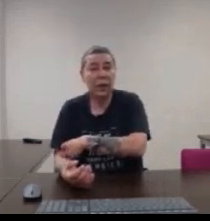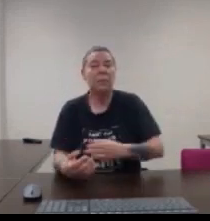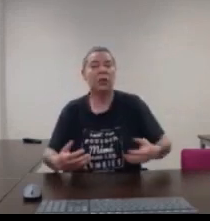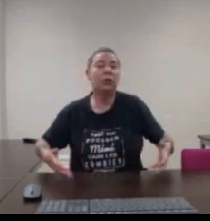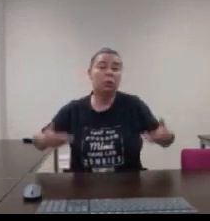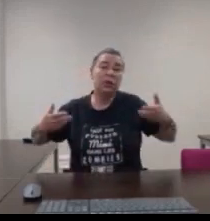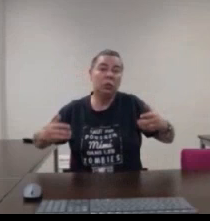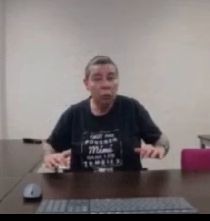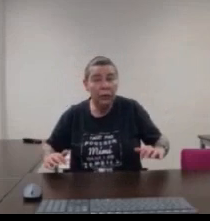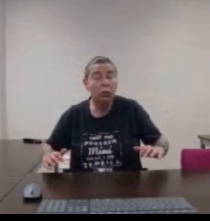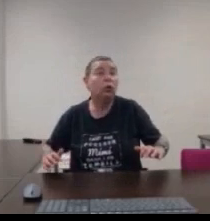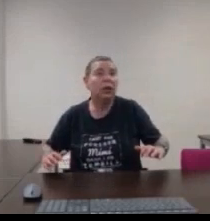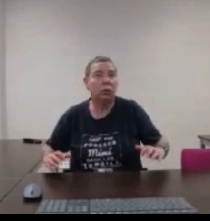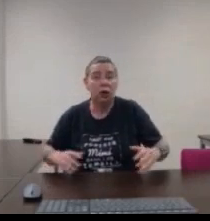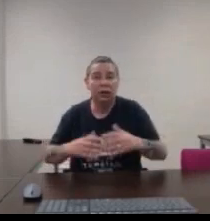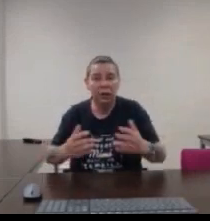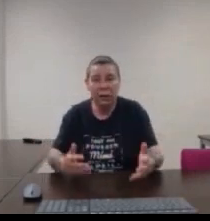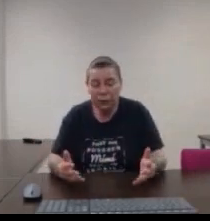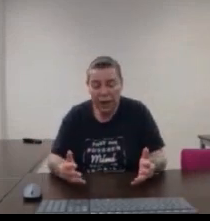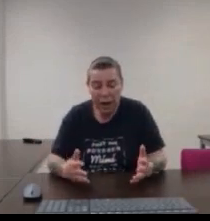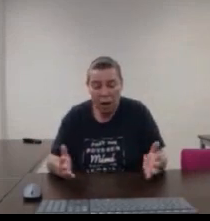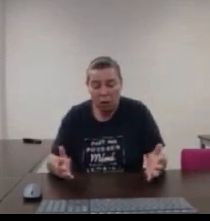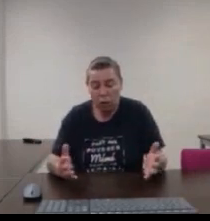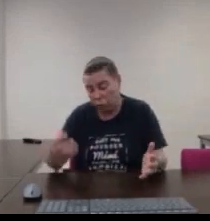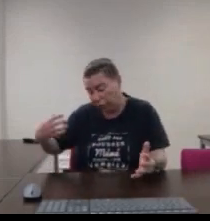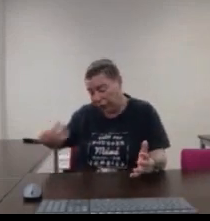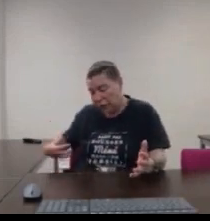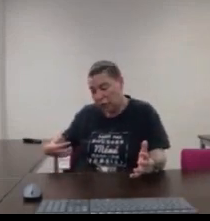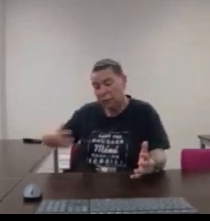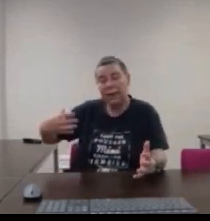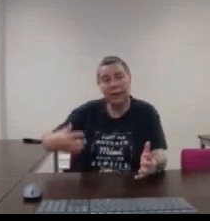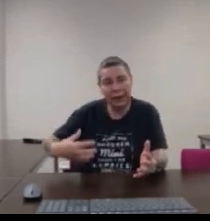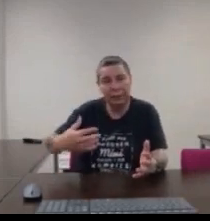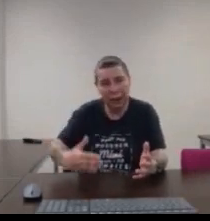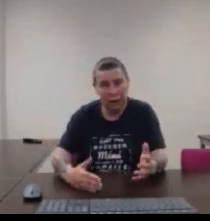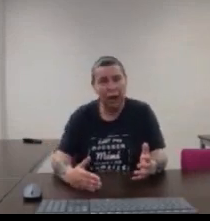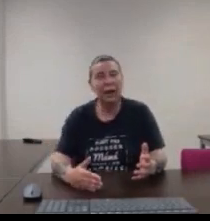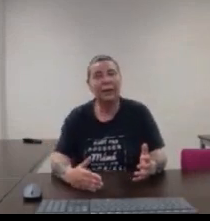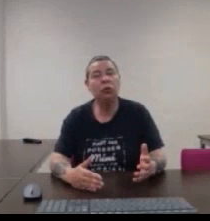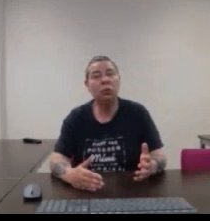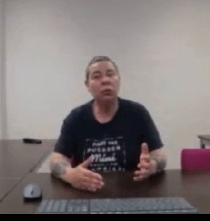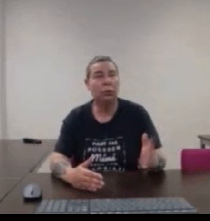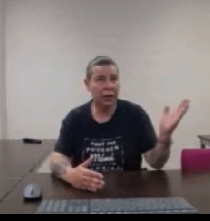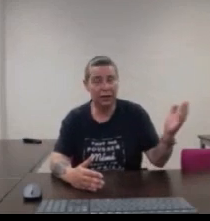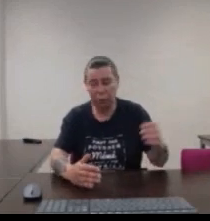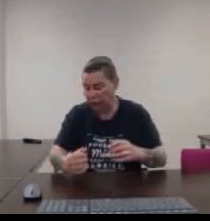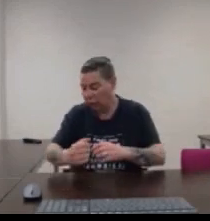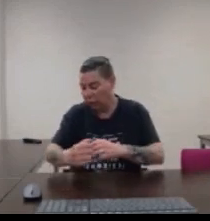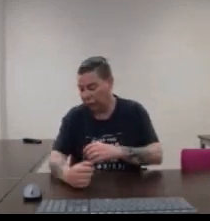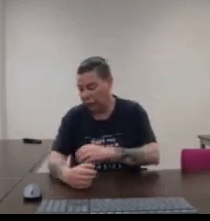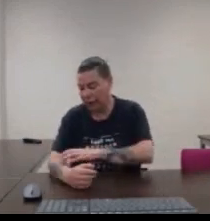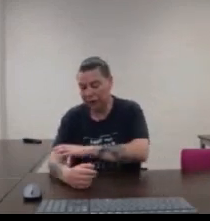90 degrés, je vais être obligé de remonter ou de redescendre. Ce qui fait qu'au final, le siège va être adapté à la taille du bureau, puisqu'elle